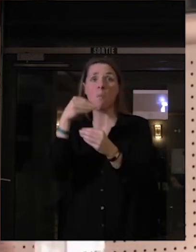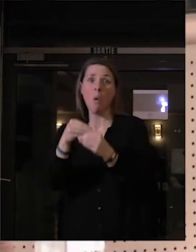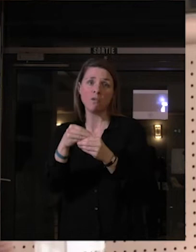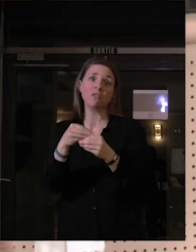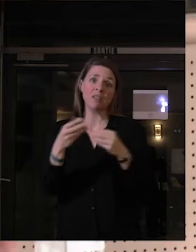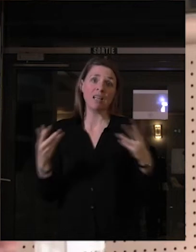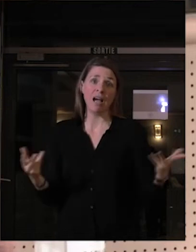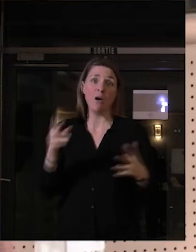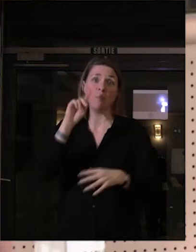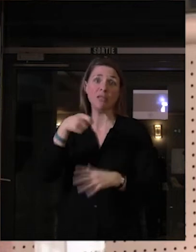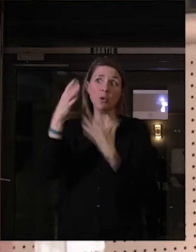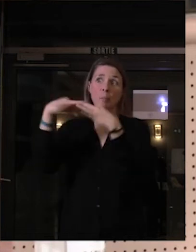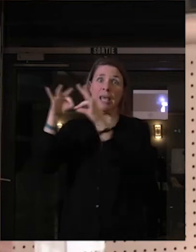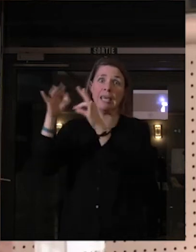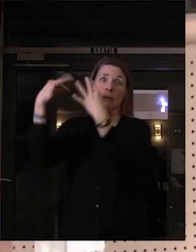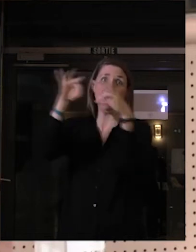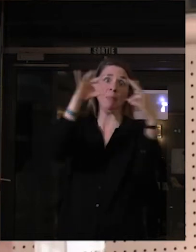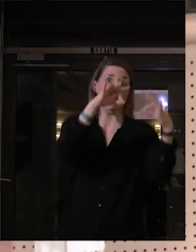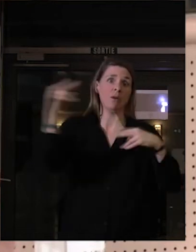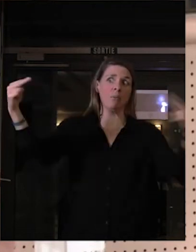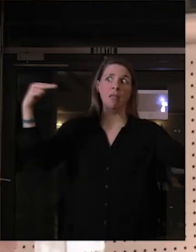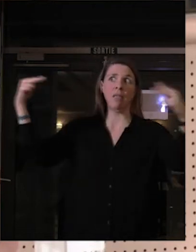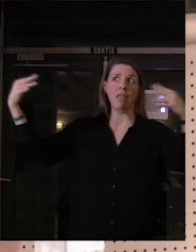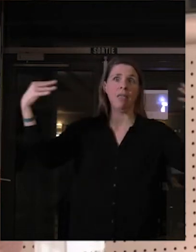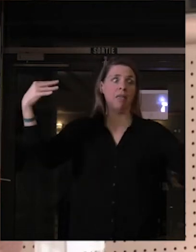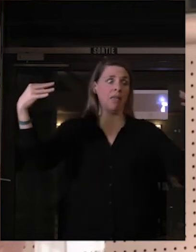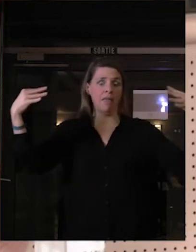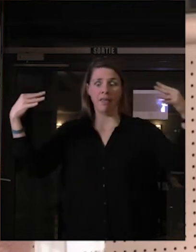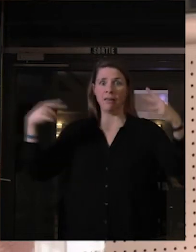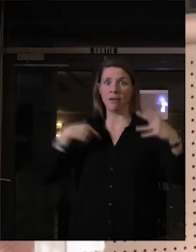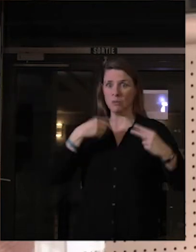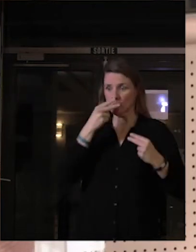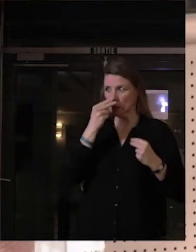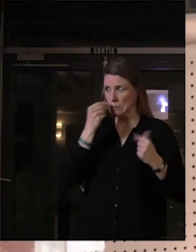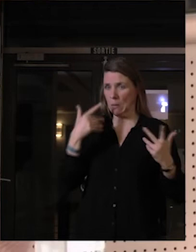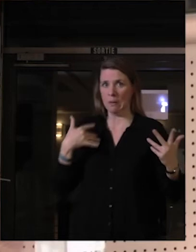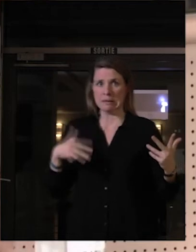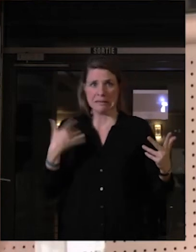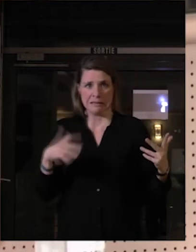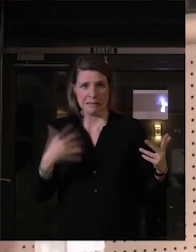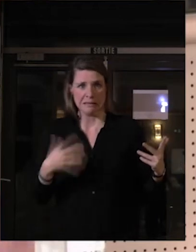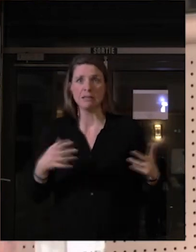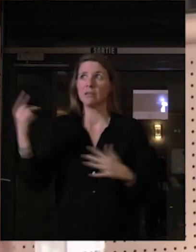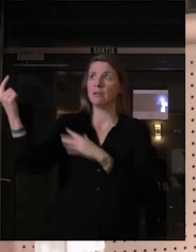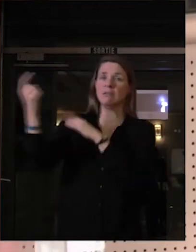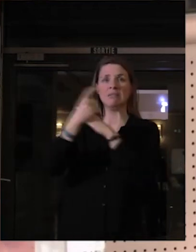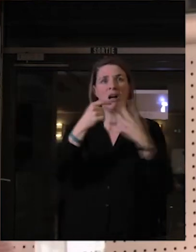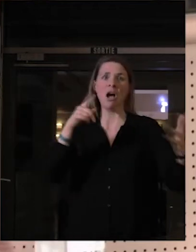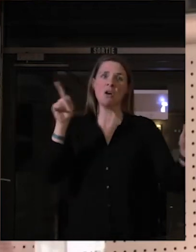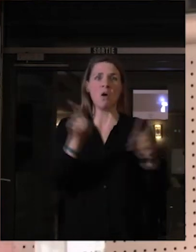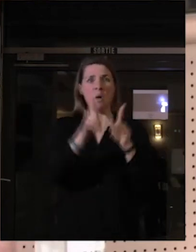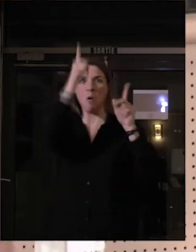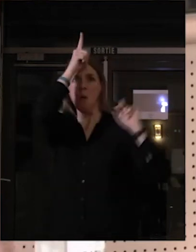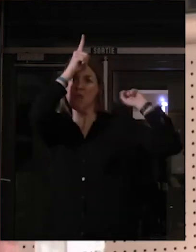ont forcément dévisagés. Et on s'est senti un petit peu mal, on a eu des réflexions comme quoi c'était des hôtesses de l'air, etc.